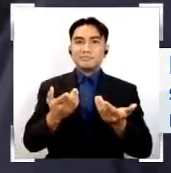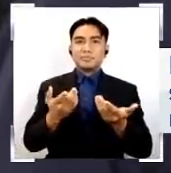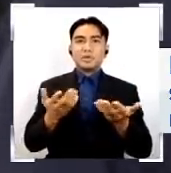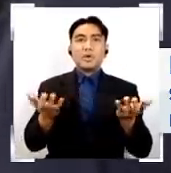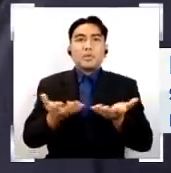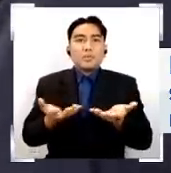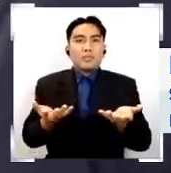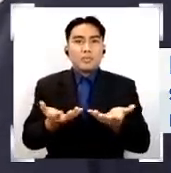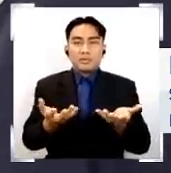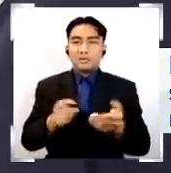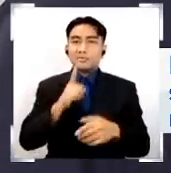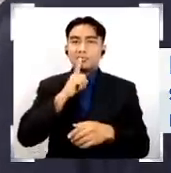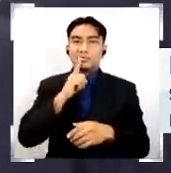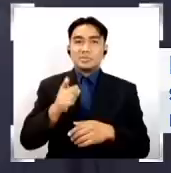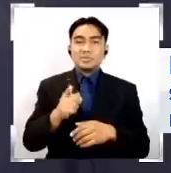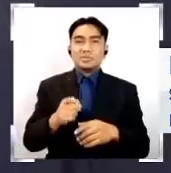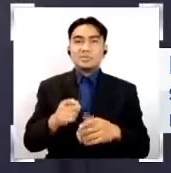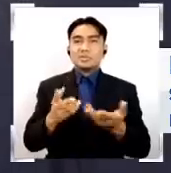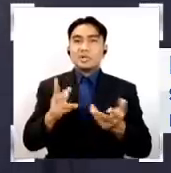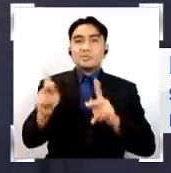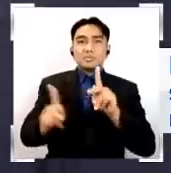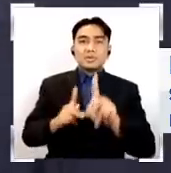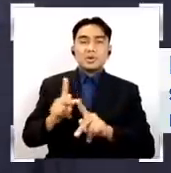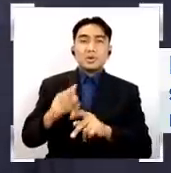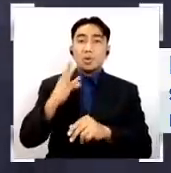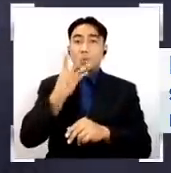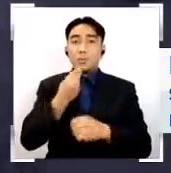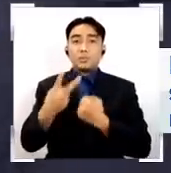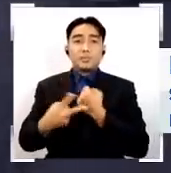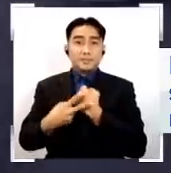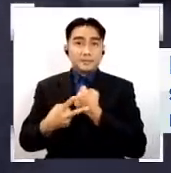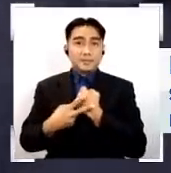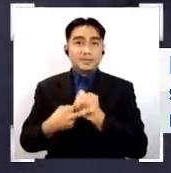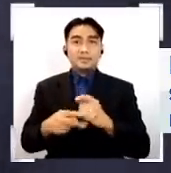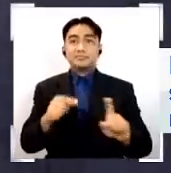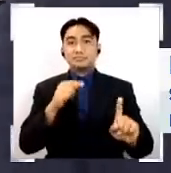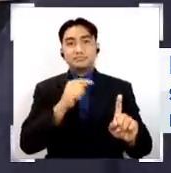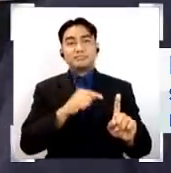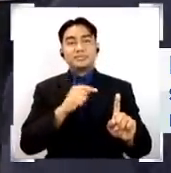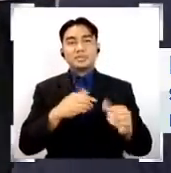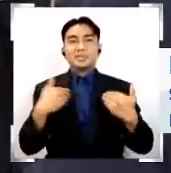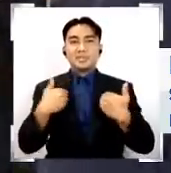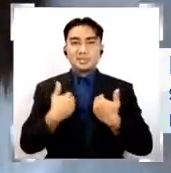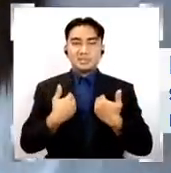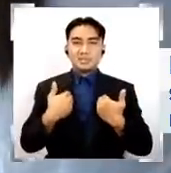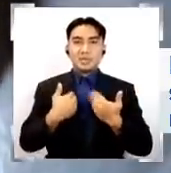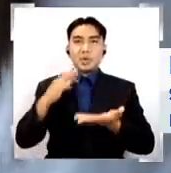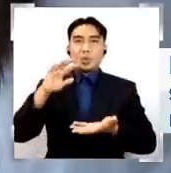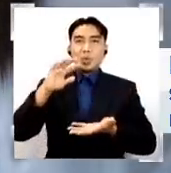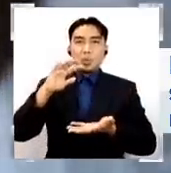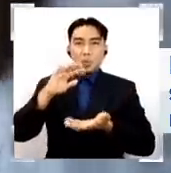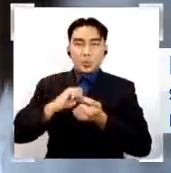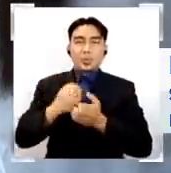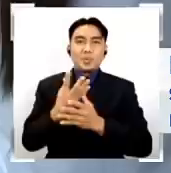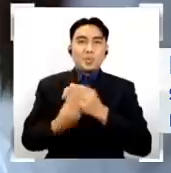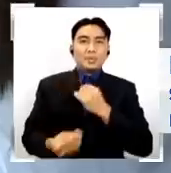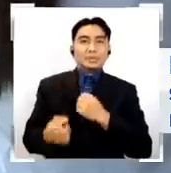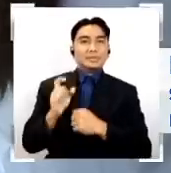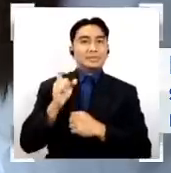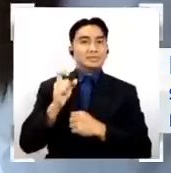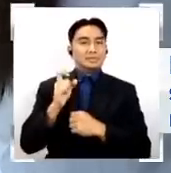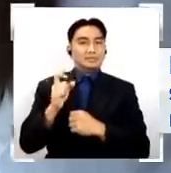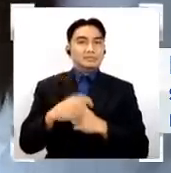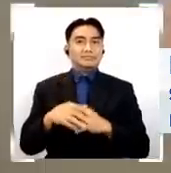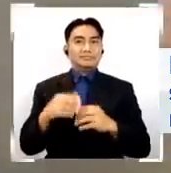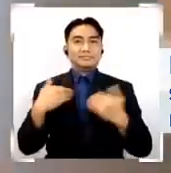really there are residents who are keeping or holding these endangered species. Pero tingin ni Varona, hindi